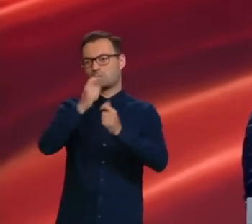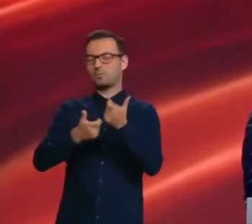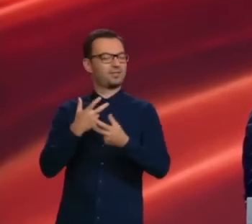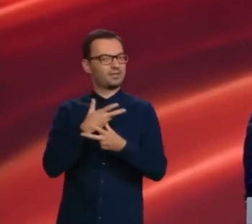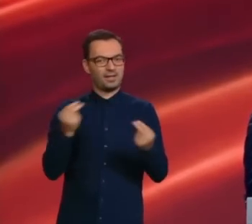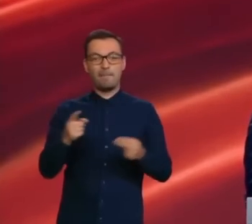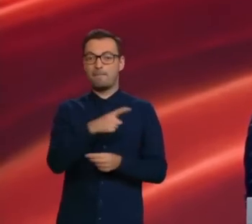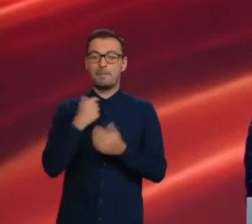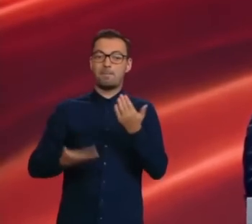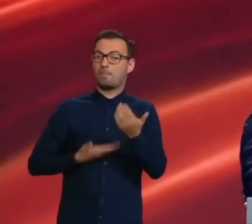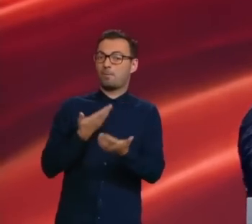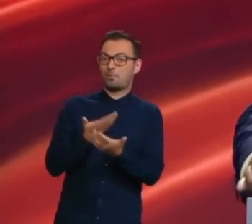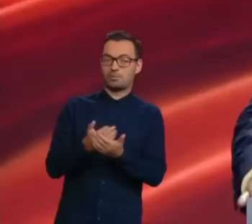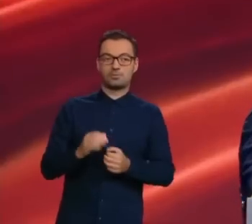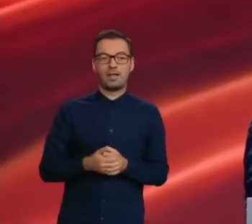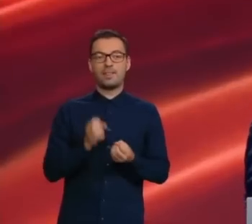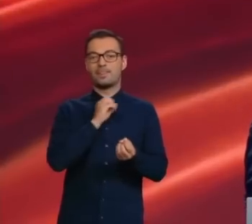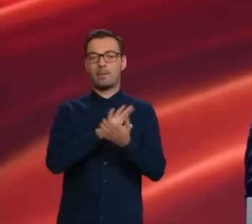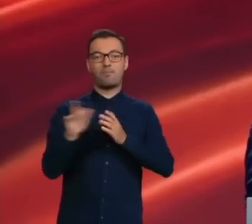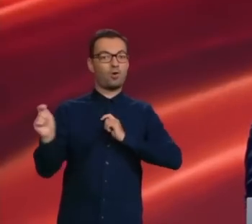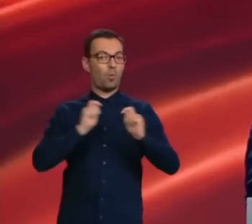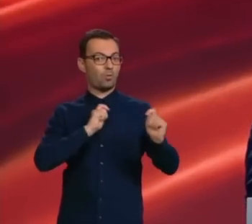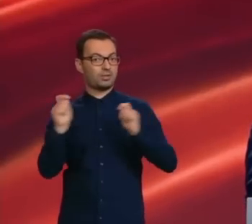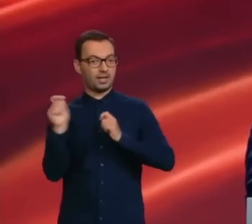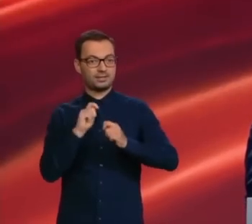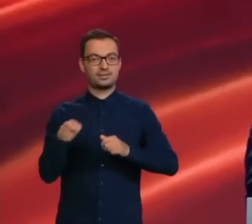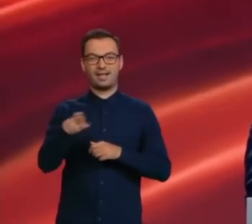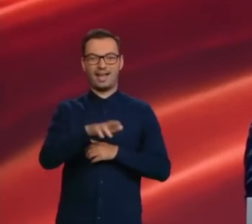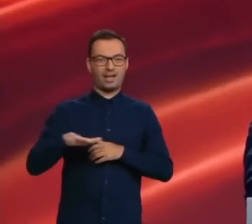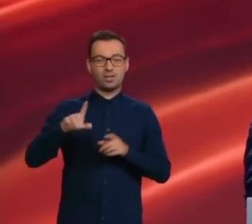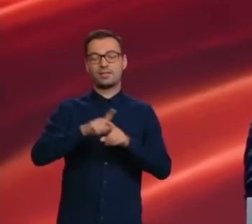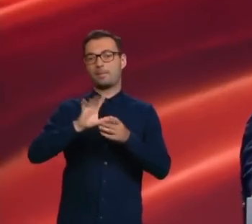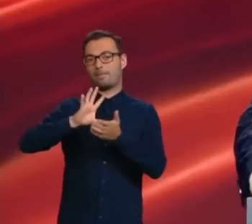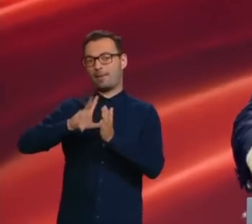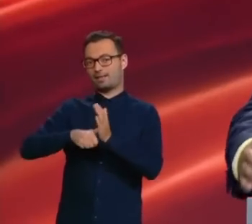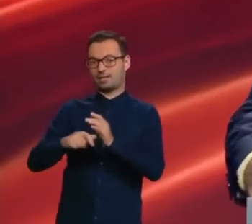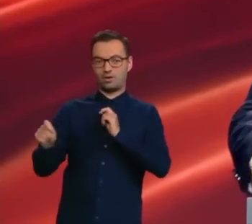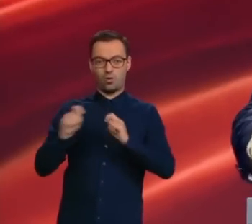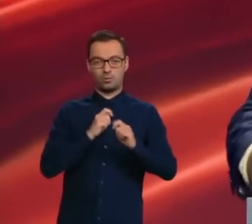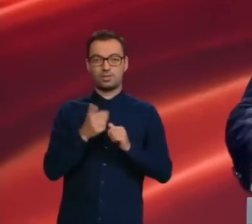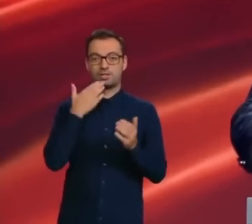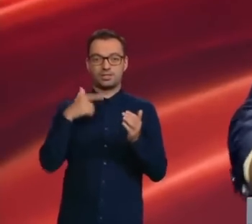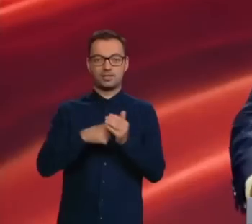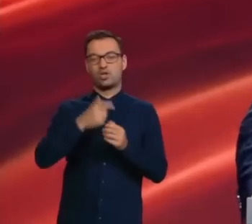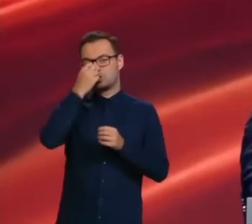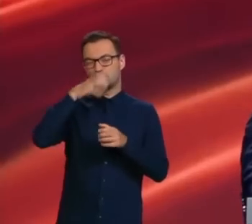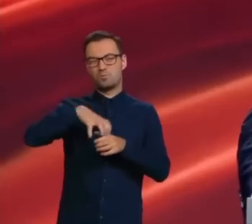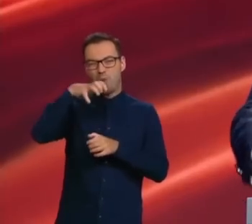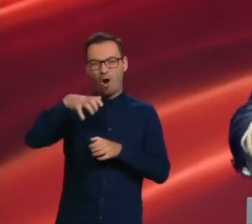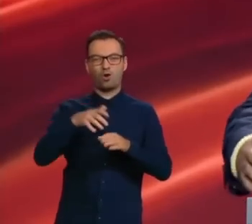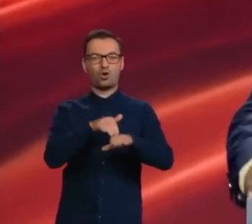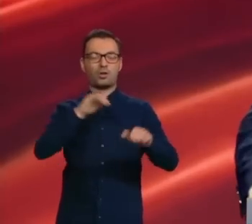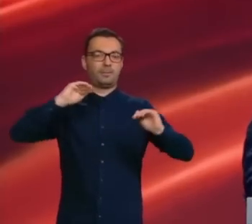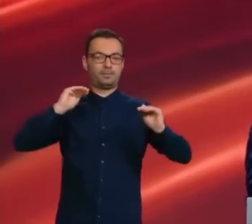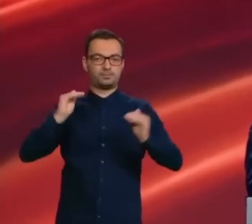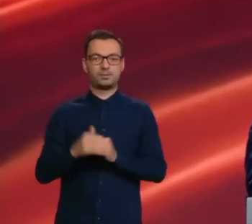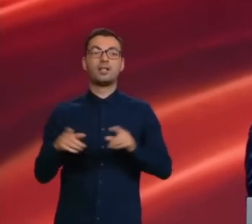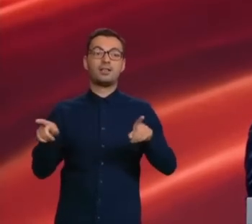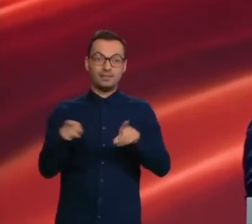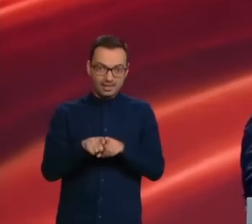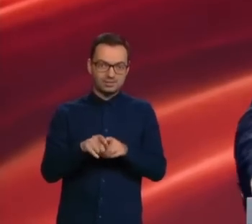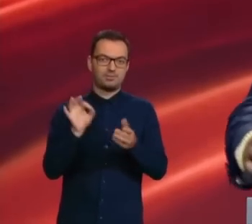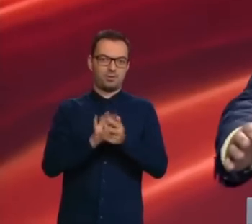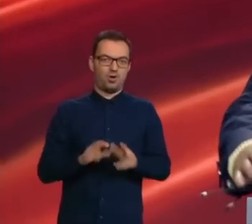na przykład proponujemy bezpłatną komunikację regionalną i miejską, która pomoże nam walczyć ze smogiem, z korkami i też pomoże polskim